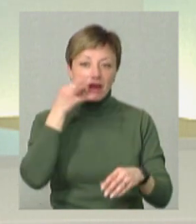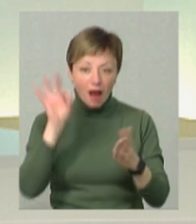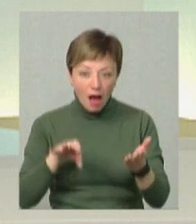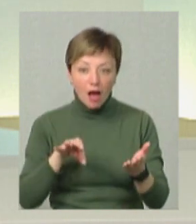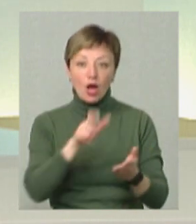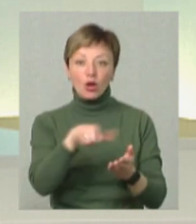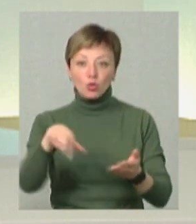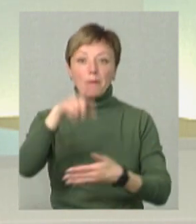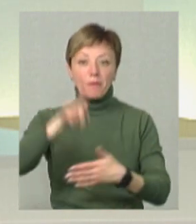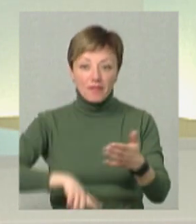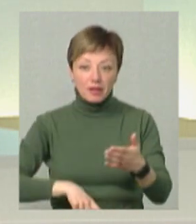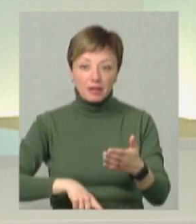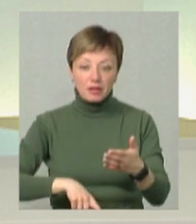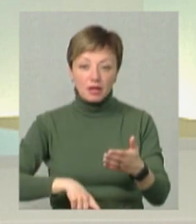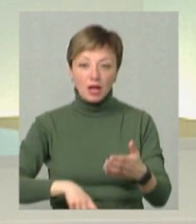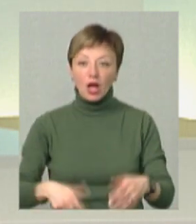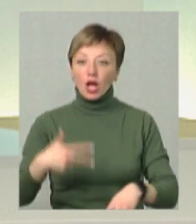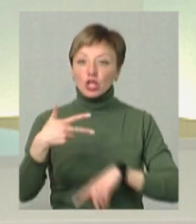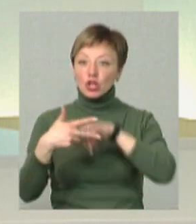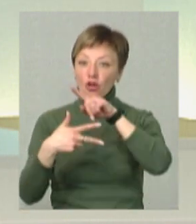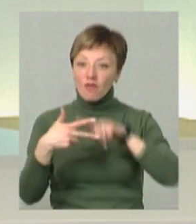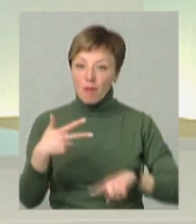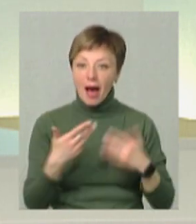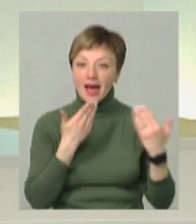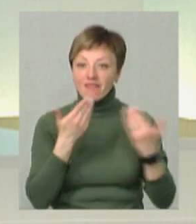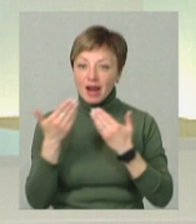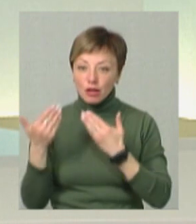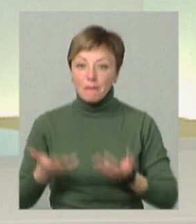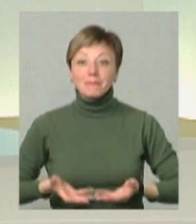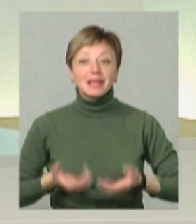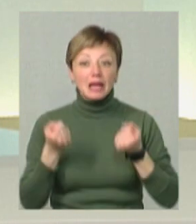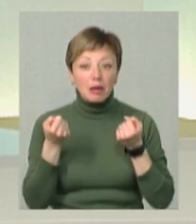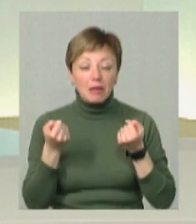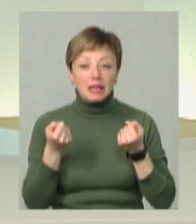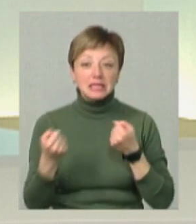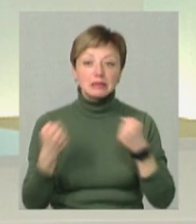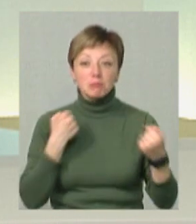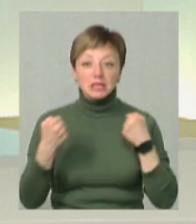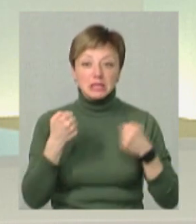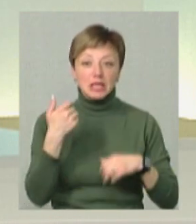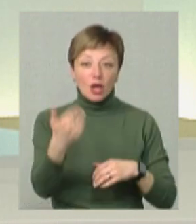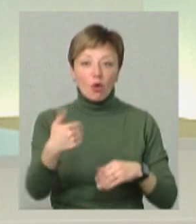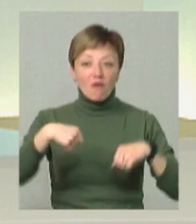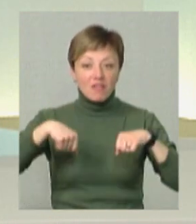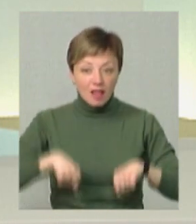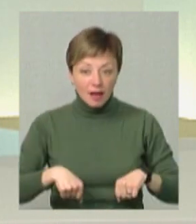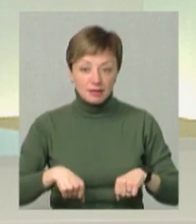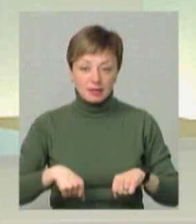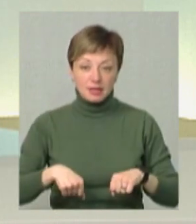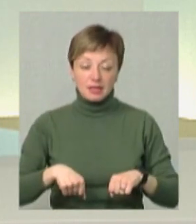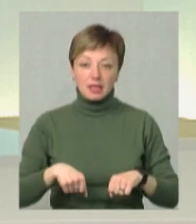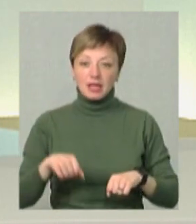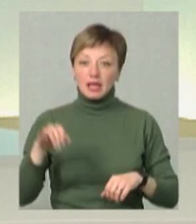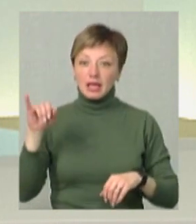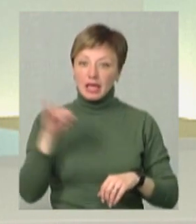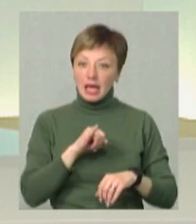вони повірили. Трьома референдумами підтримали зміцнення його влади і